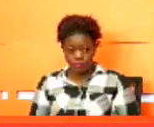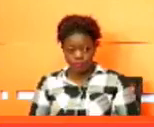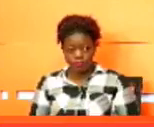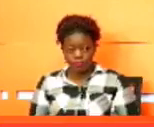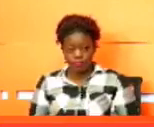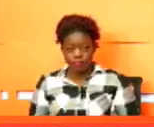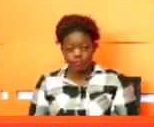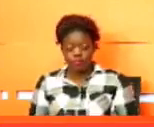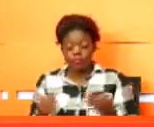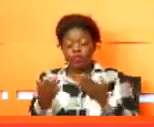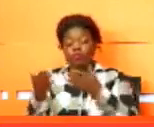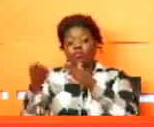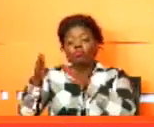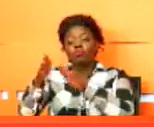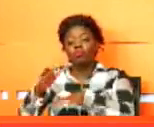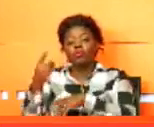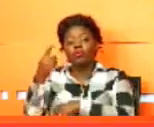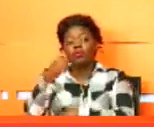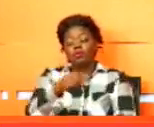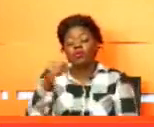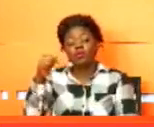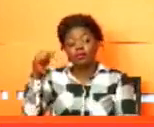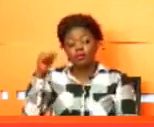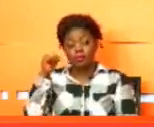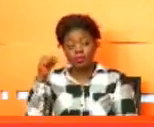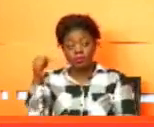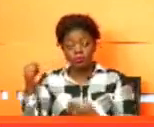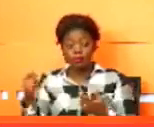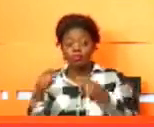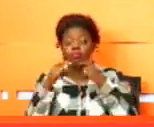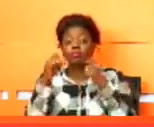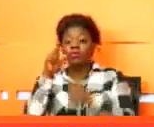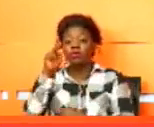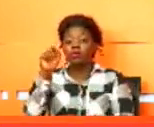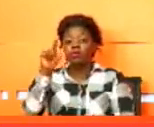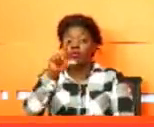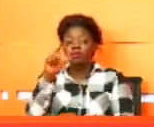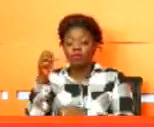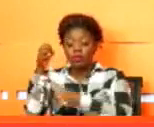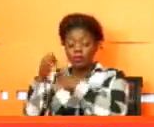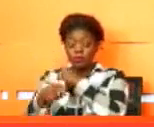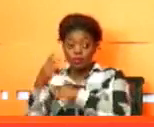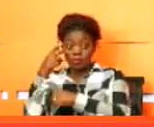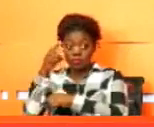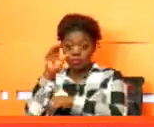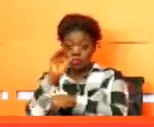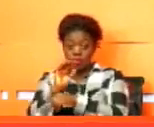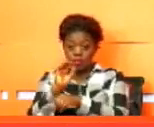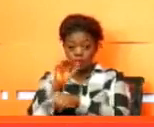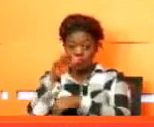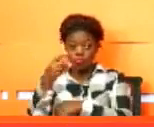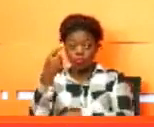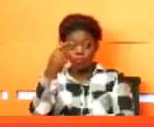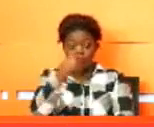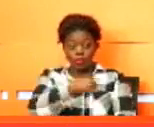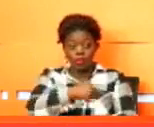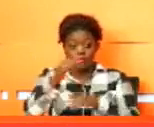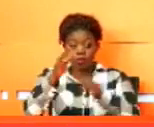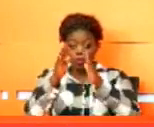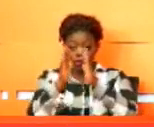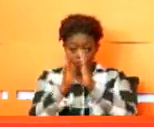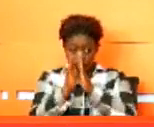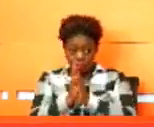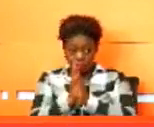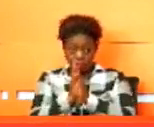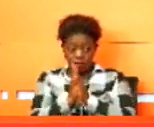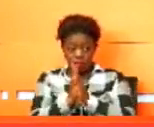Lubaga gye yafiridde olunaku olweggulo. Pastor Kula yasembayo okulabikako mu kanisa eno olunaku olwa Sande era